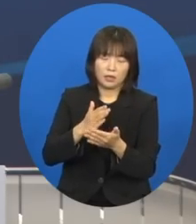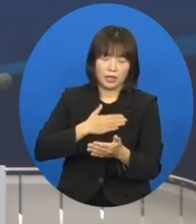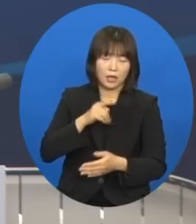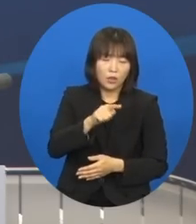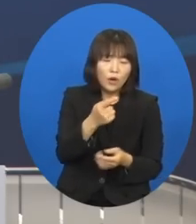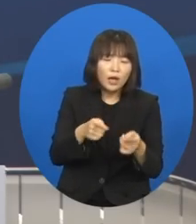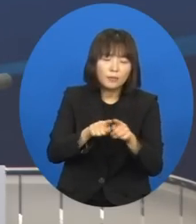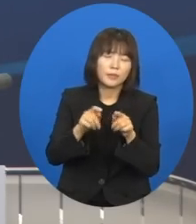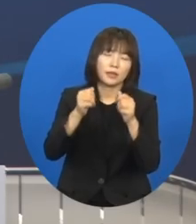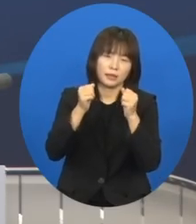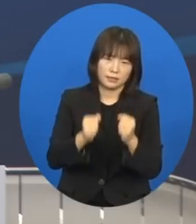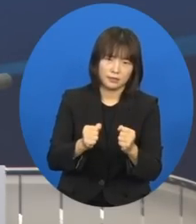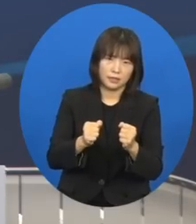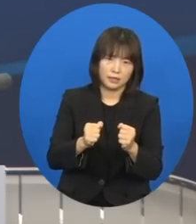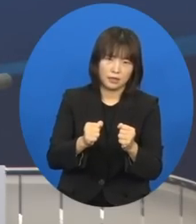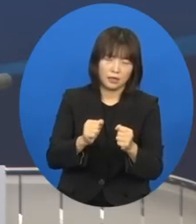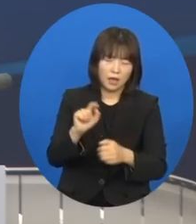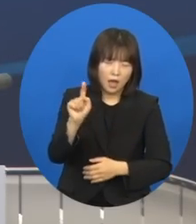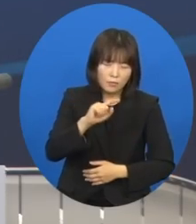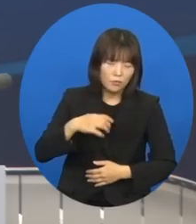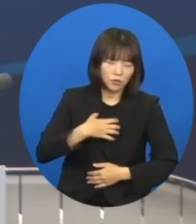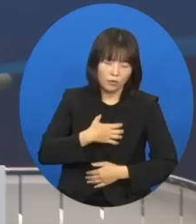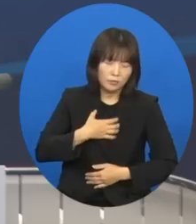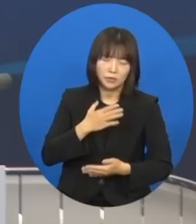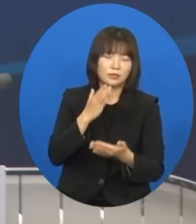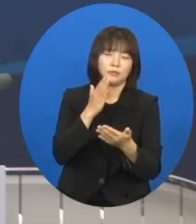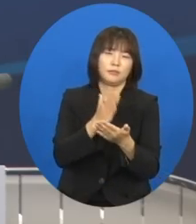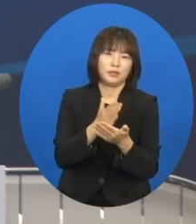것이다. 아무것도 염려하지 마.